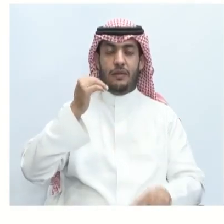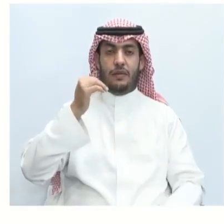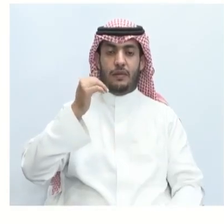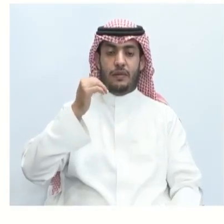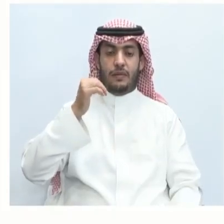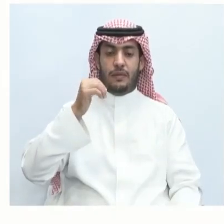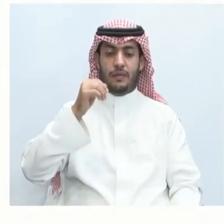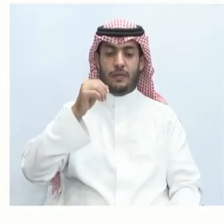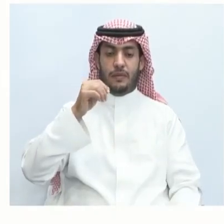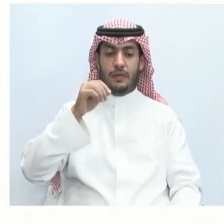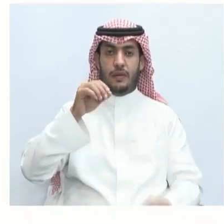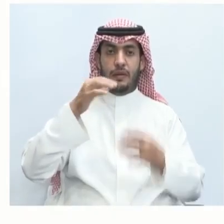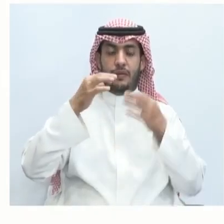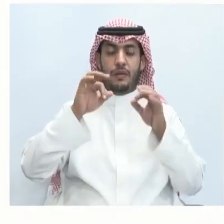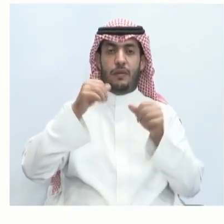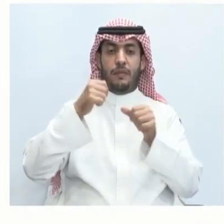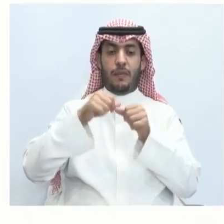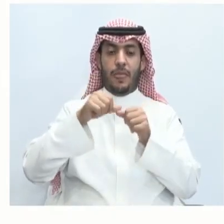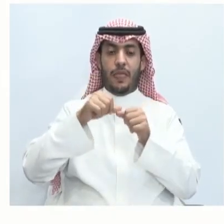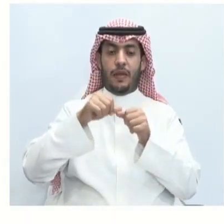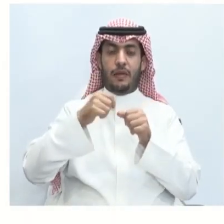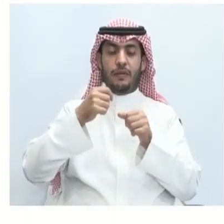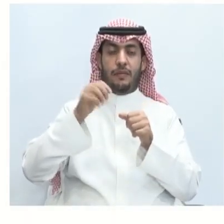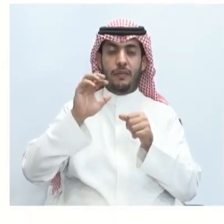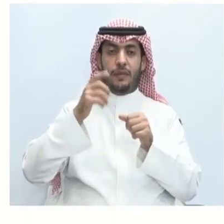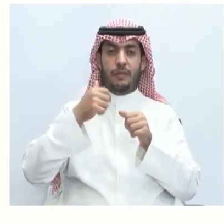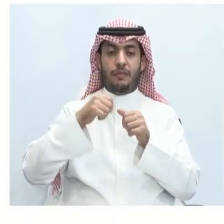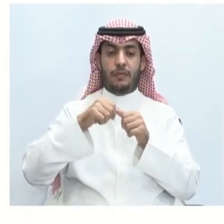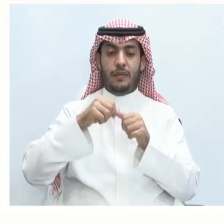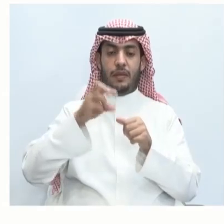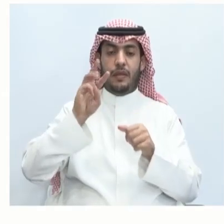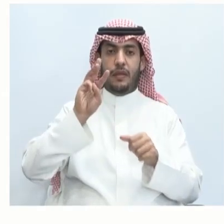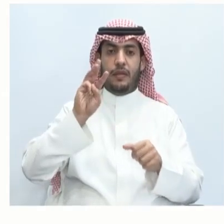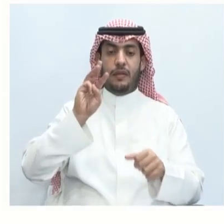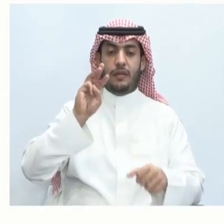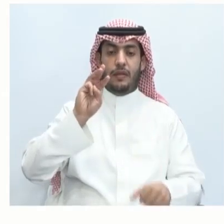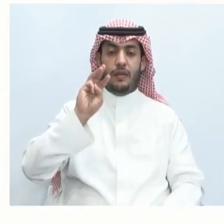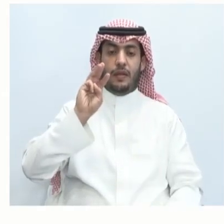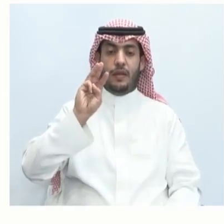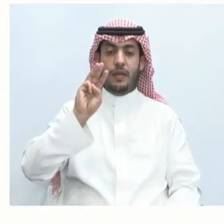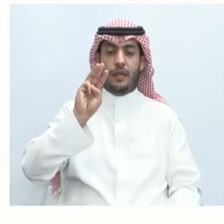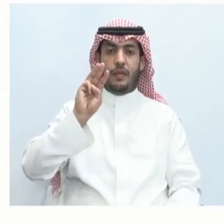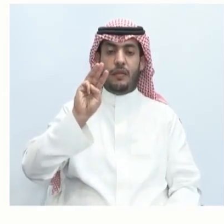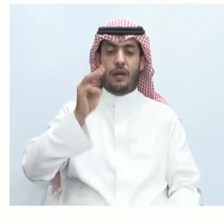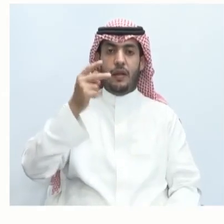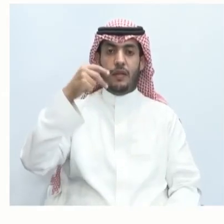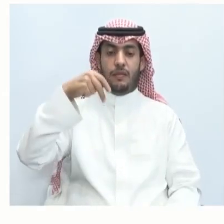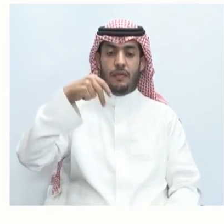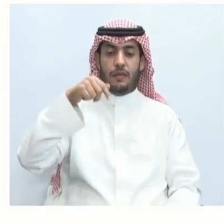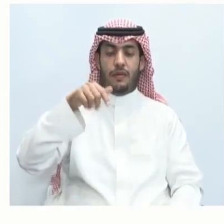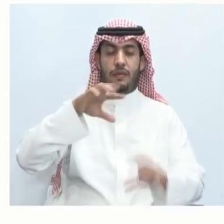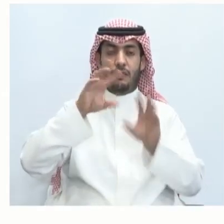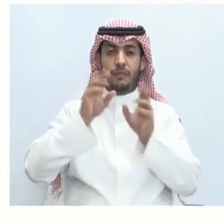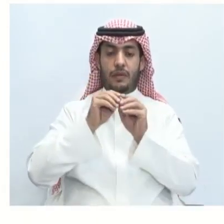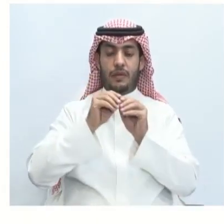الناتج هو عدد القطع المتبقيه كم عدد القطع المتبقيه ثلاثه اذا ثلاثه اثمان هو